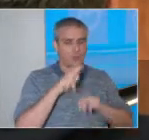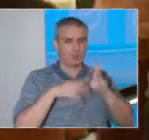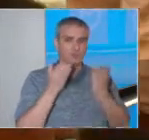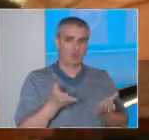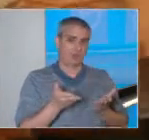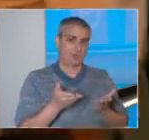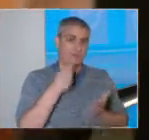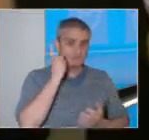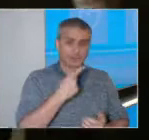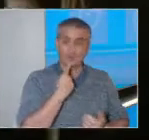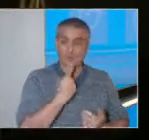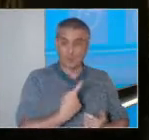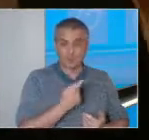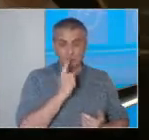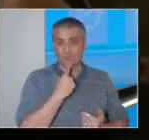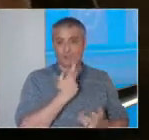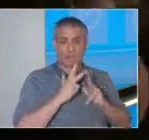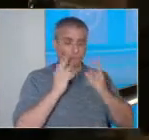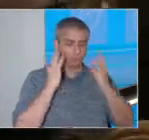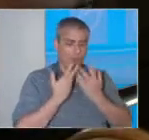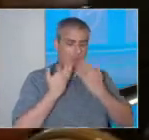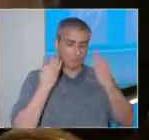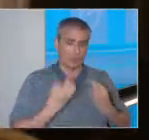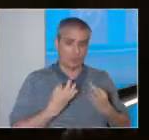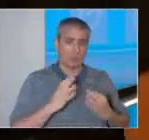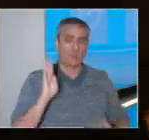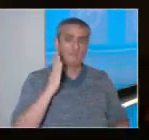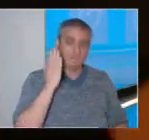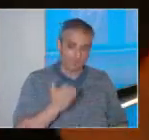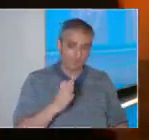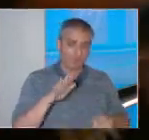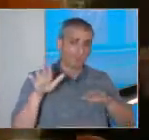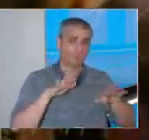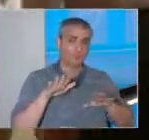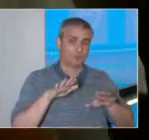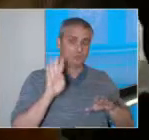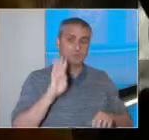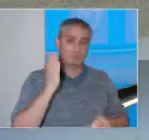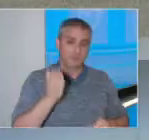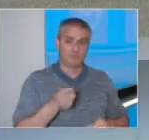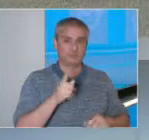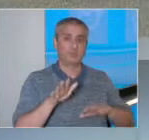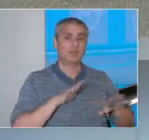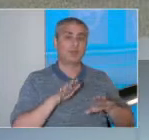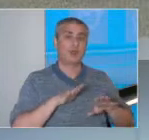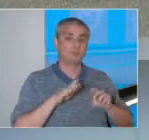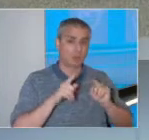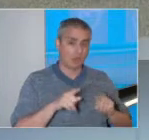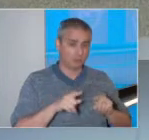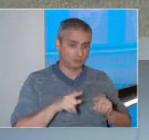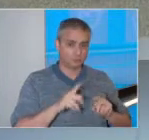עוסקים. צריך לומר את זה וצריך לומר את זה בצורה ברורה. נתניהו וממשלת נתניהו, אלה